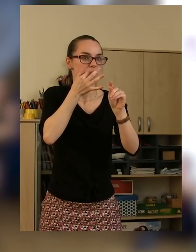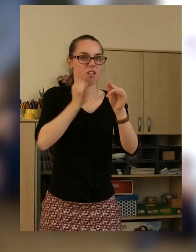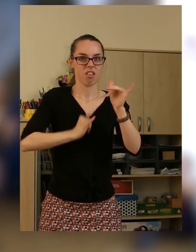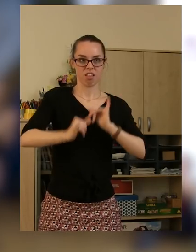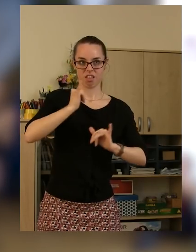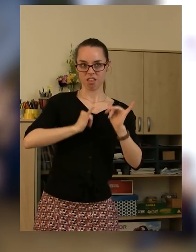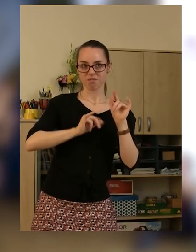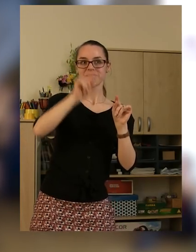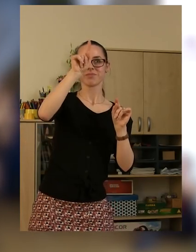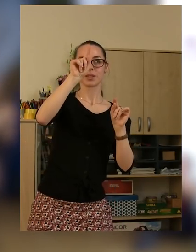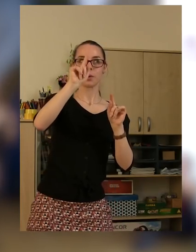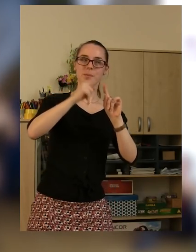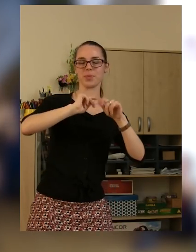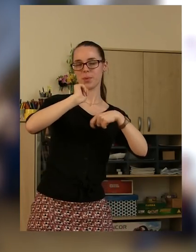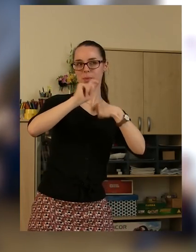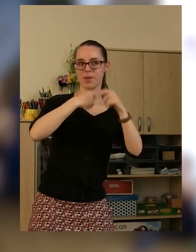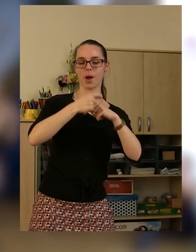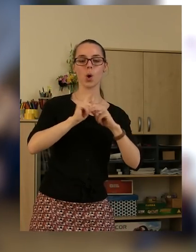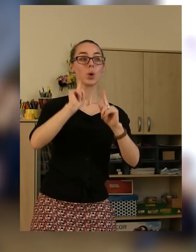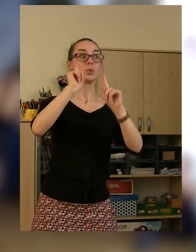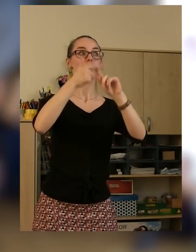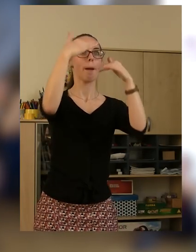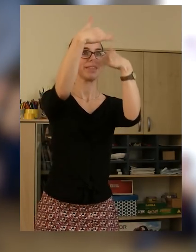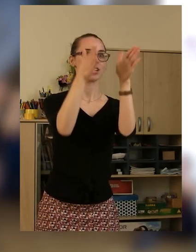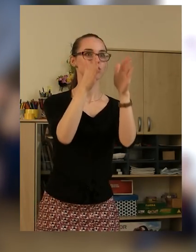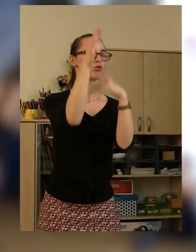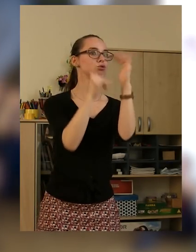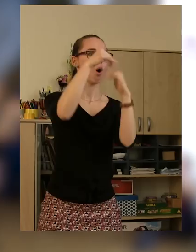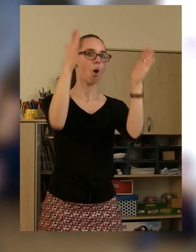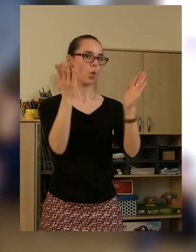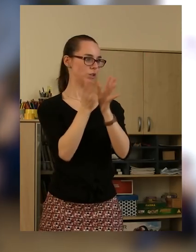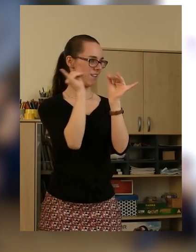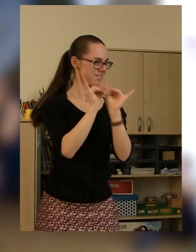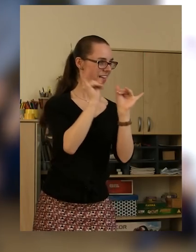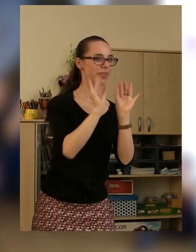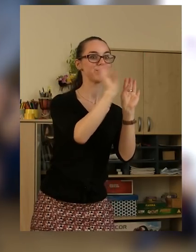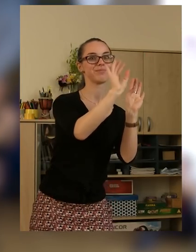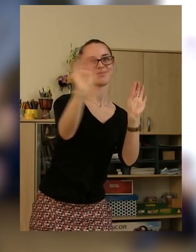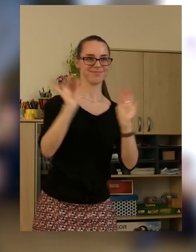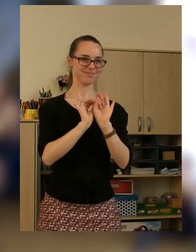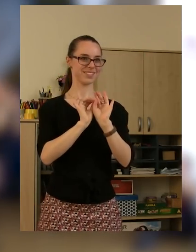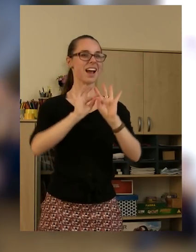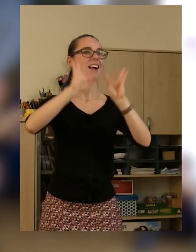A tak jim postavili do cesty další město. A tam bylo zlato, bohatství,